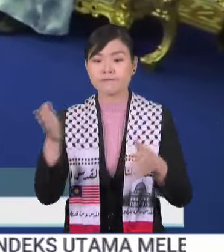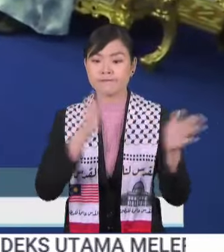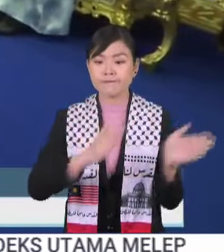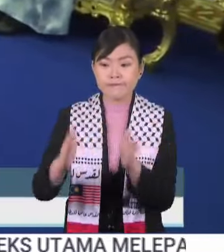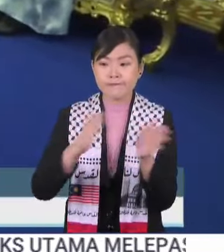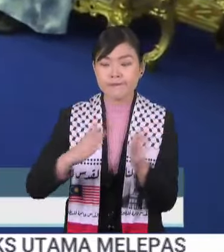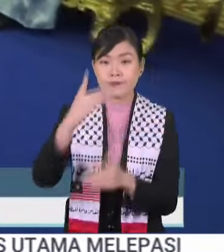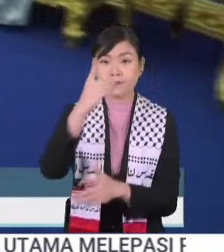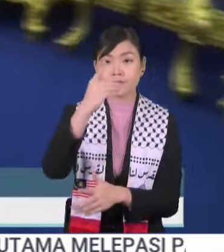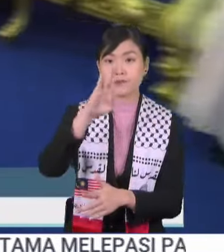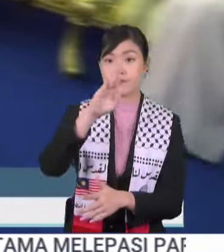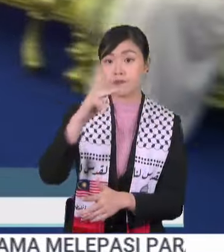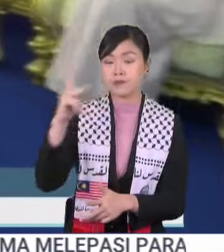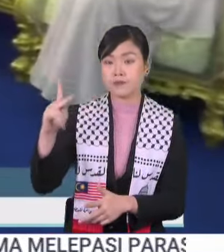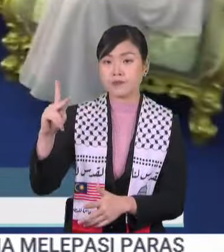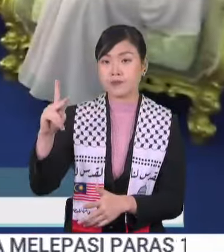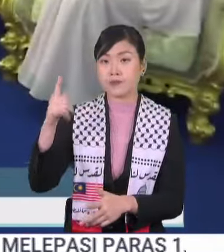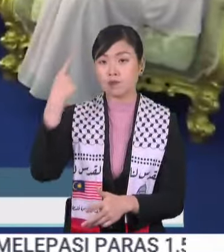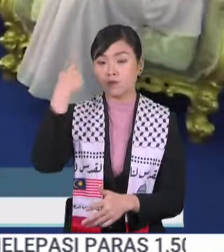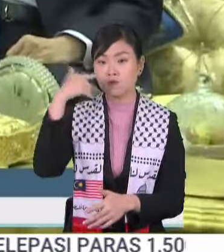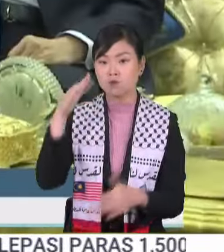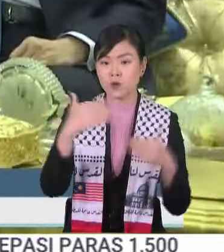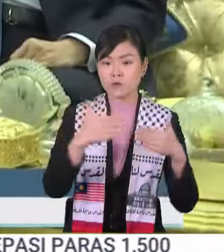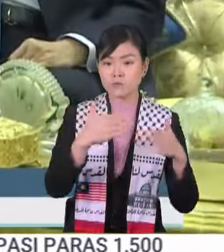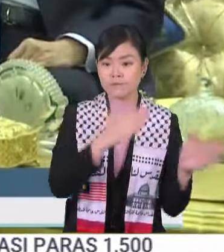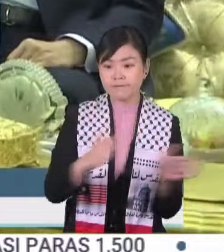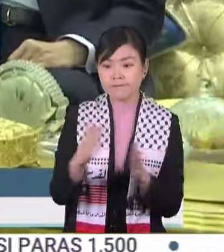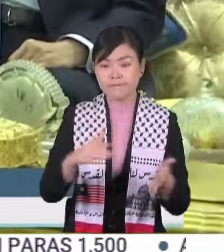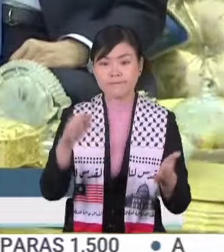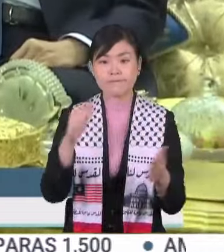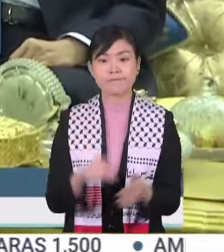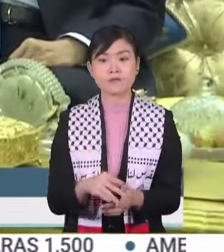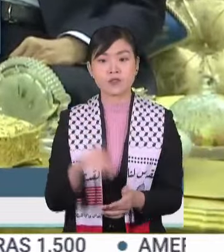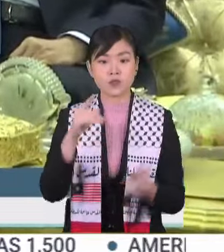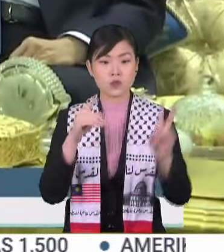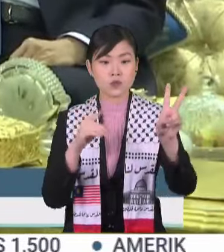dibkk bagi memastikan pelan strategik dbkk